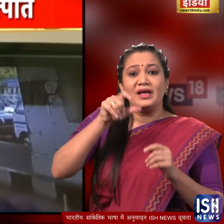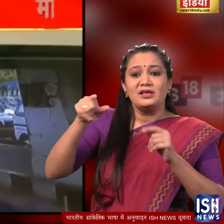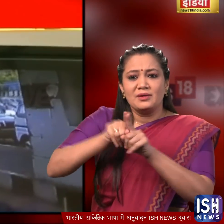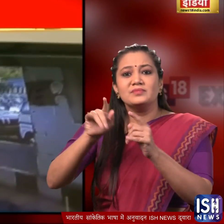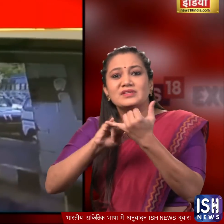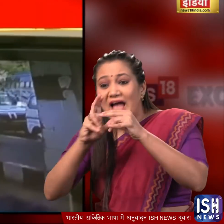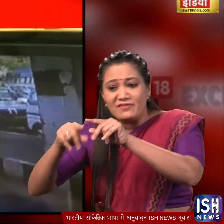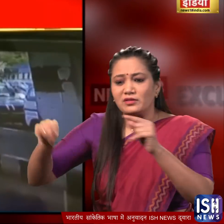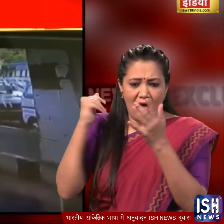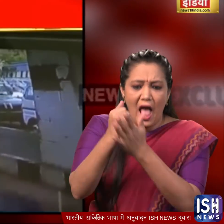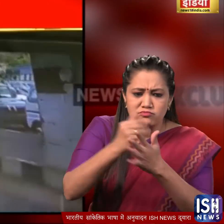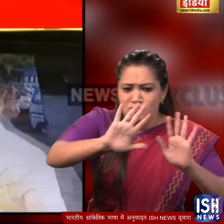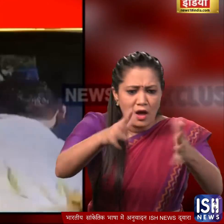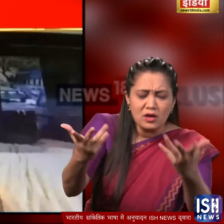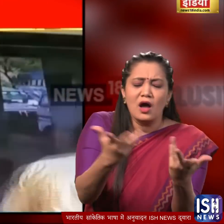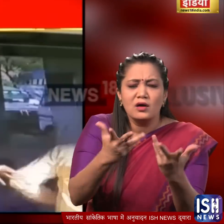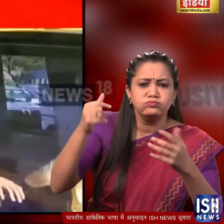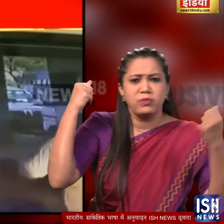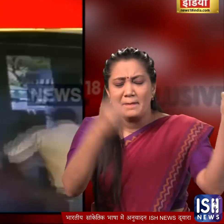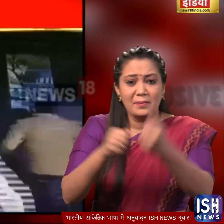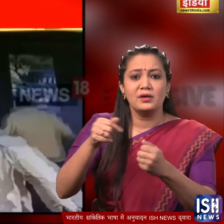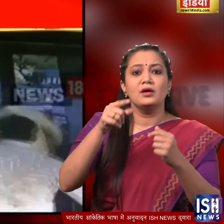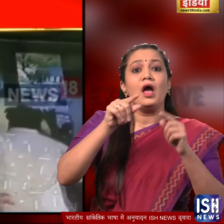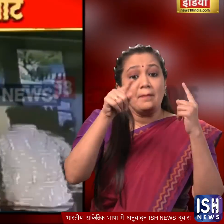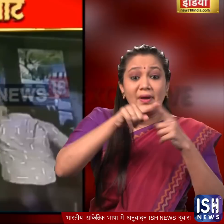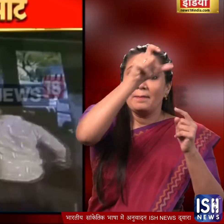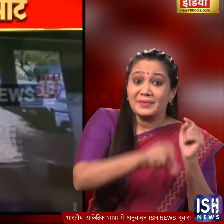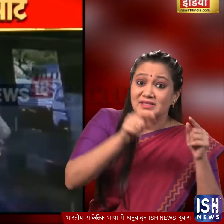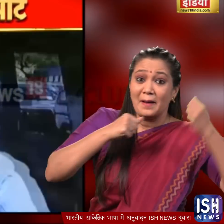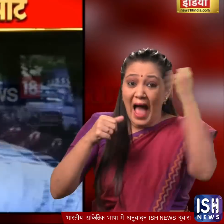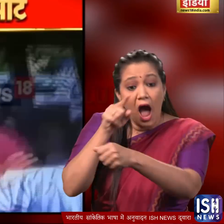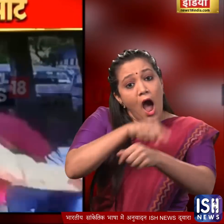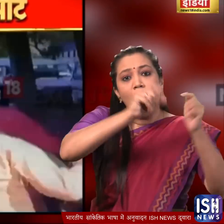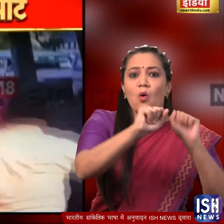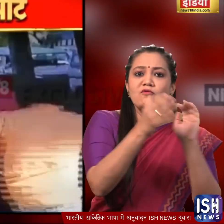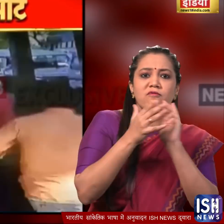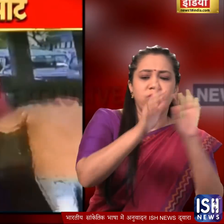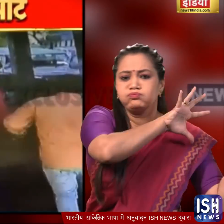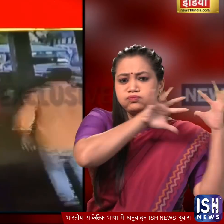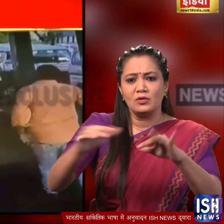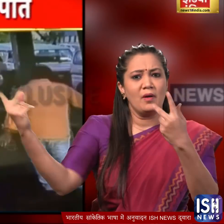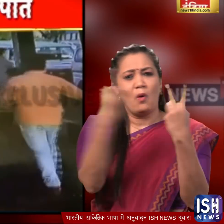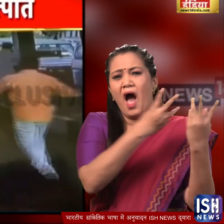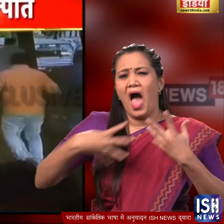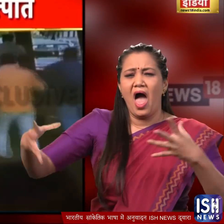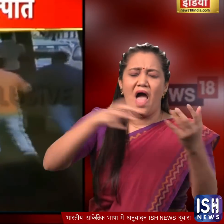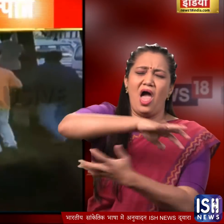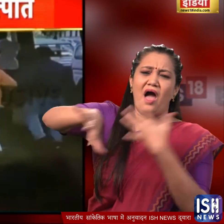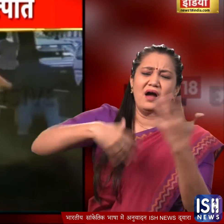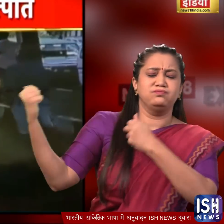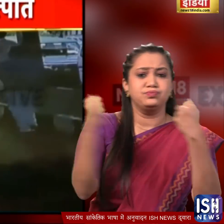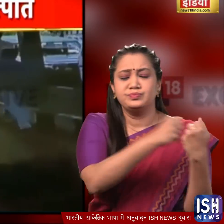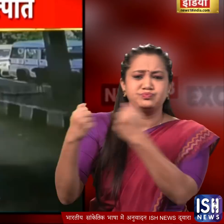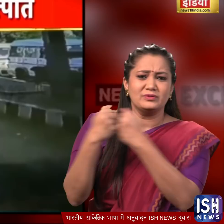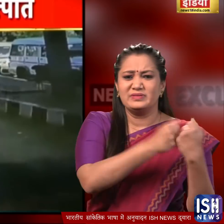पिटता देख कुछ और कर्मचारी उसे बचाने दौड़ पड़े, लेकिन इसी बीच उस आदमी के कई साथी भी वहां आ गए और फिर उन सबके बीच जंग शुरू हो गई। वो सभी ऐसे लड़